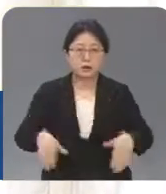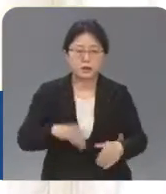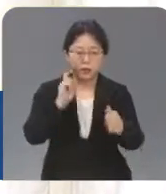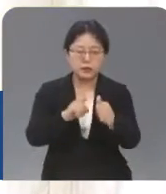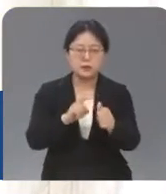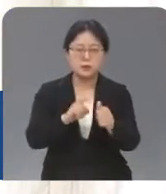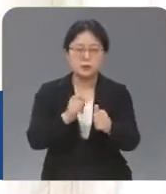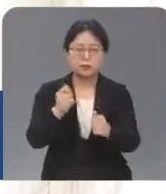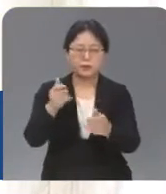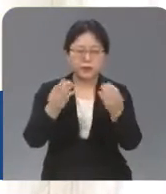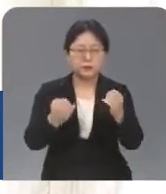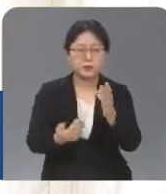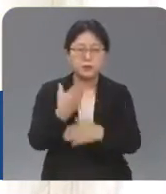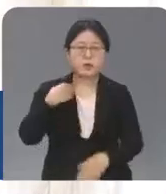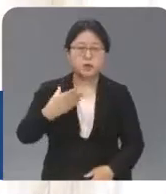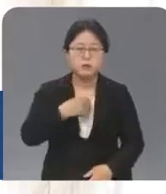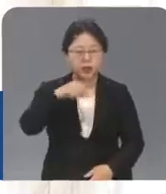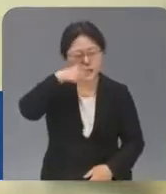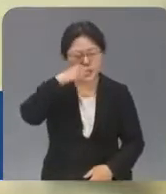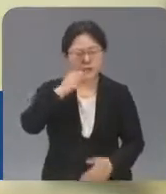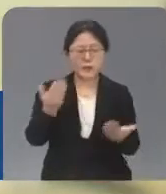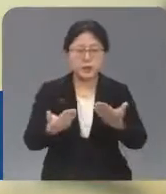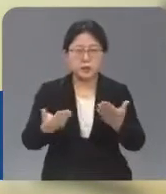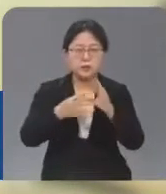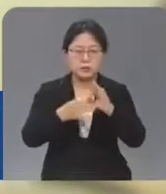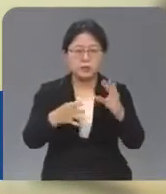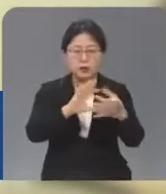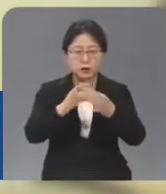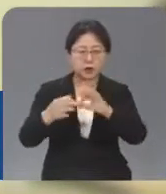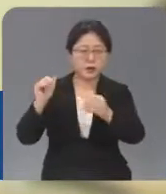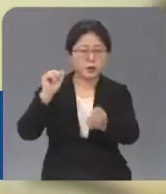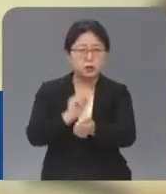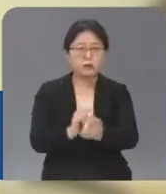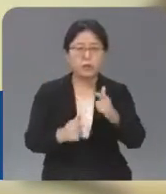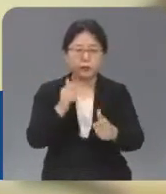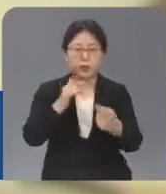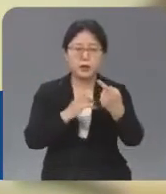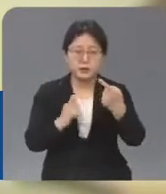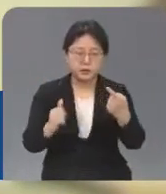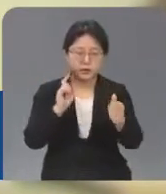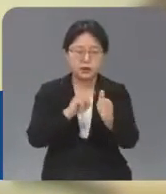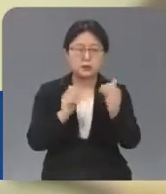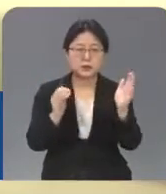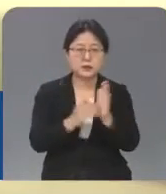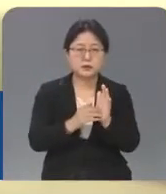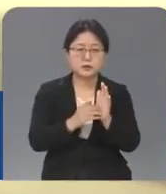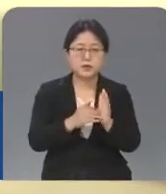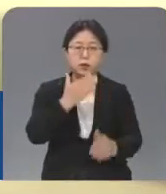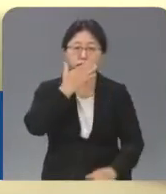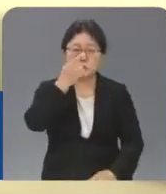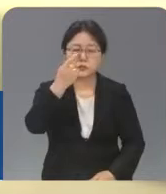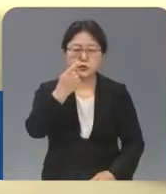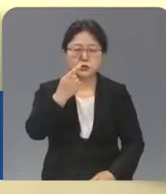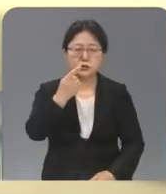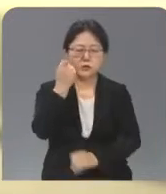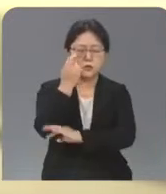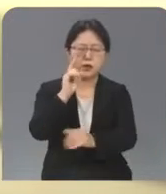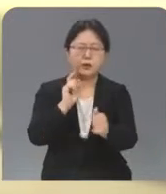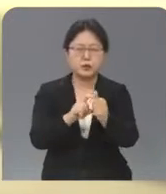1명이 확진 판정을 받았고 감염 경로가 확인되지 않은 확진자 2명과 해당 확진자 접촉자 1명도